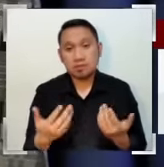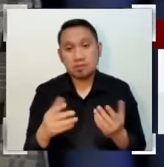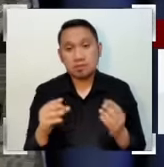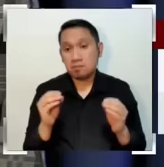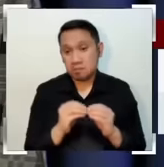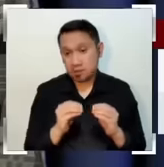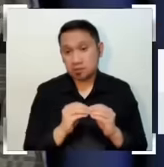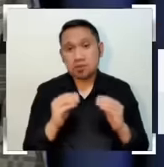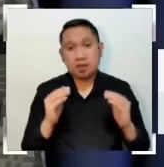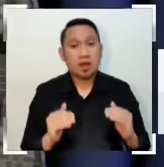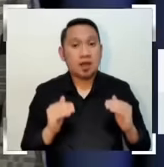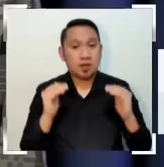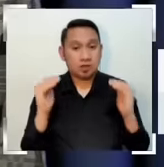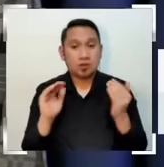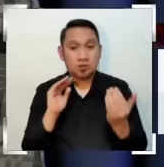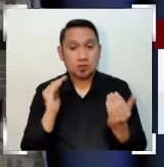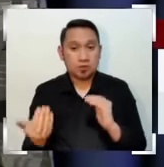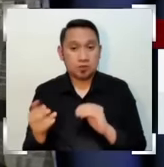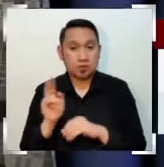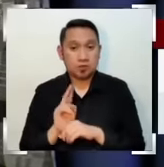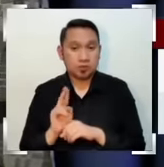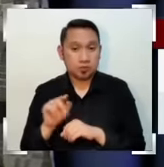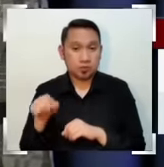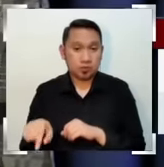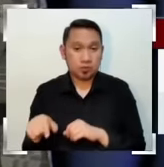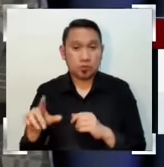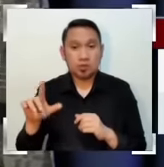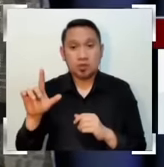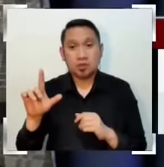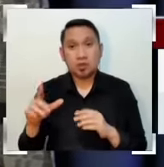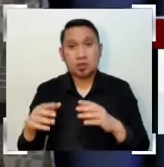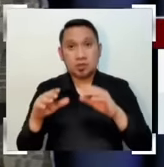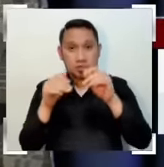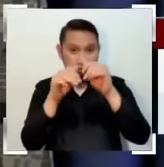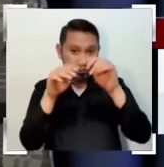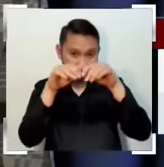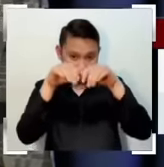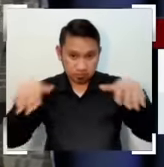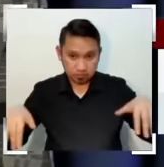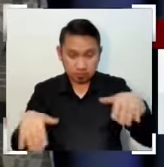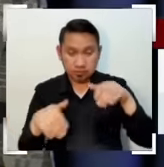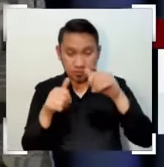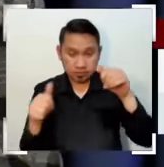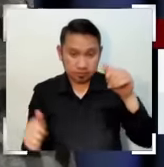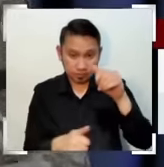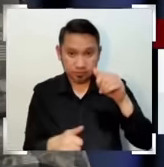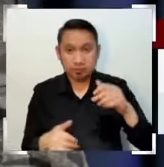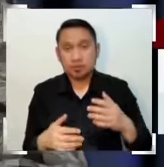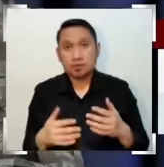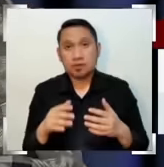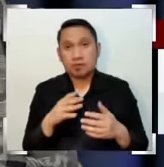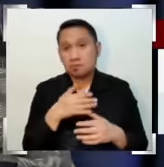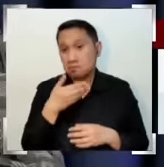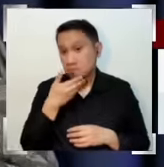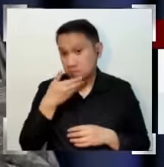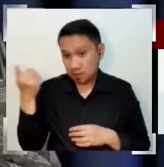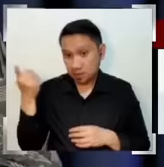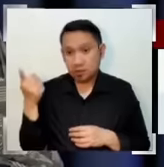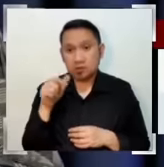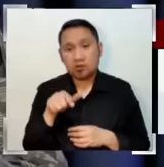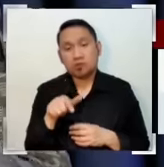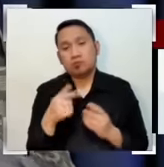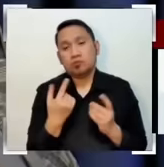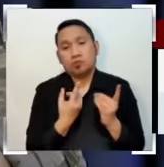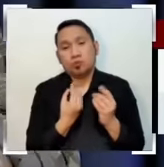than those which are consumed by those in the lower brackets. So the better approach is